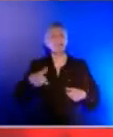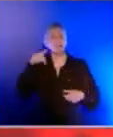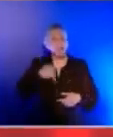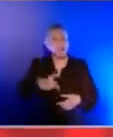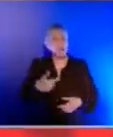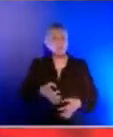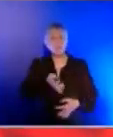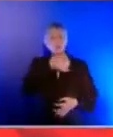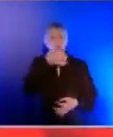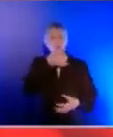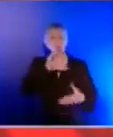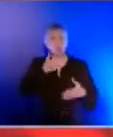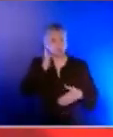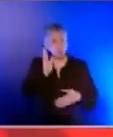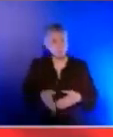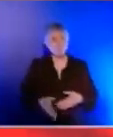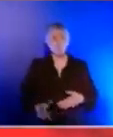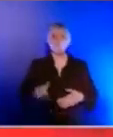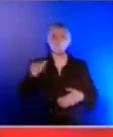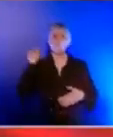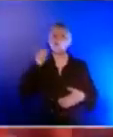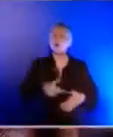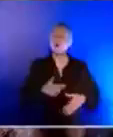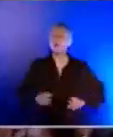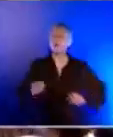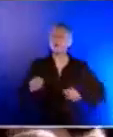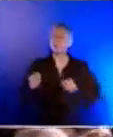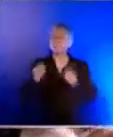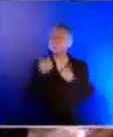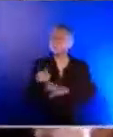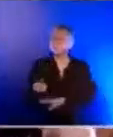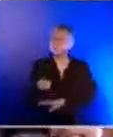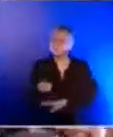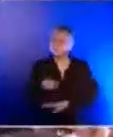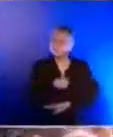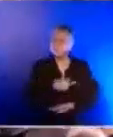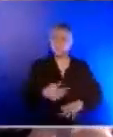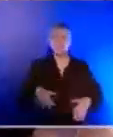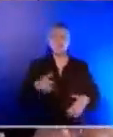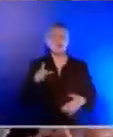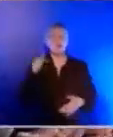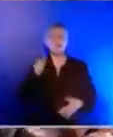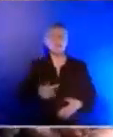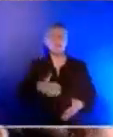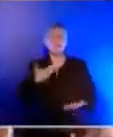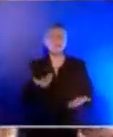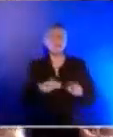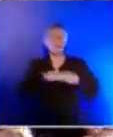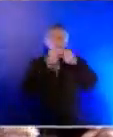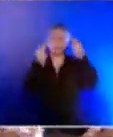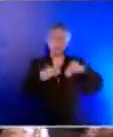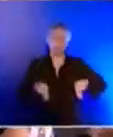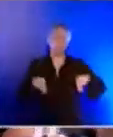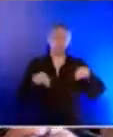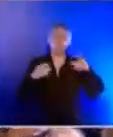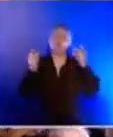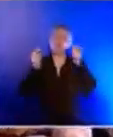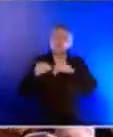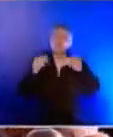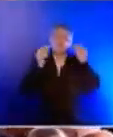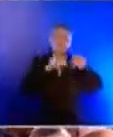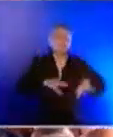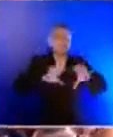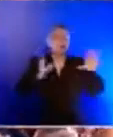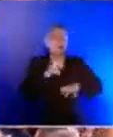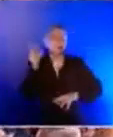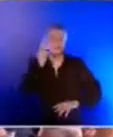θα κινητοποιεί, που θα παρεμβαίνει, που θα δίνει πραγματικές εναλλακτικές λύσεις στα μεγάλα κοινωνικά προβλήματα.